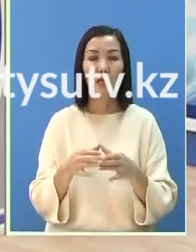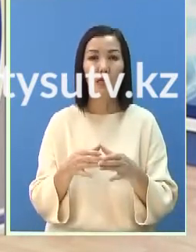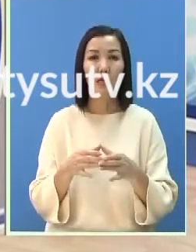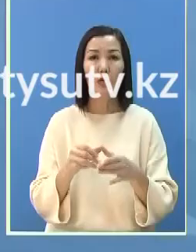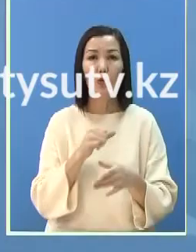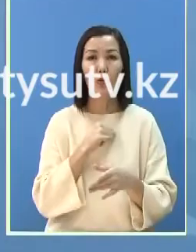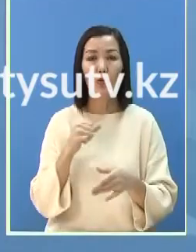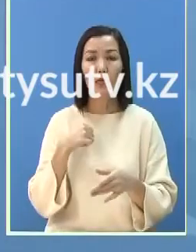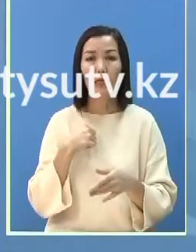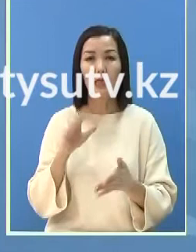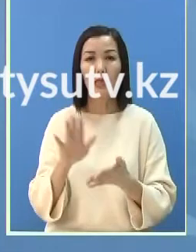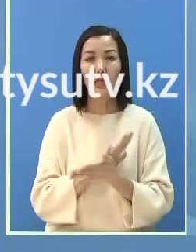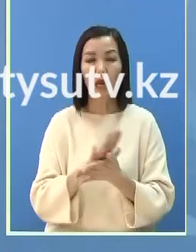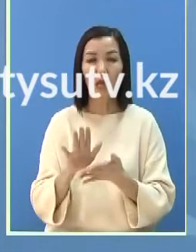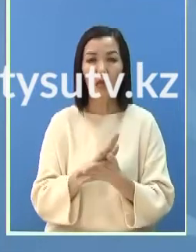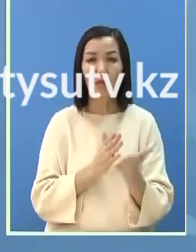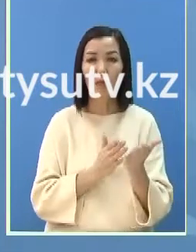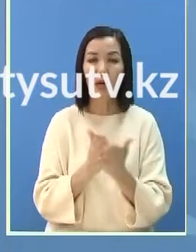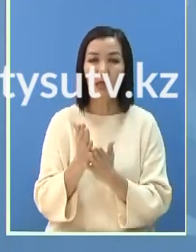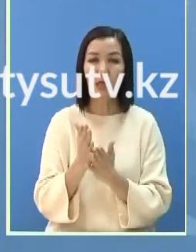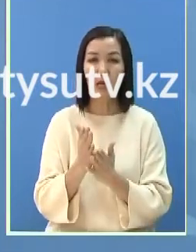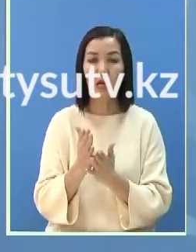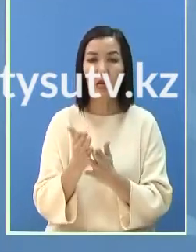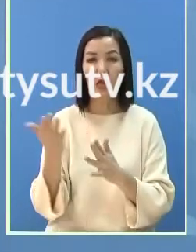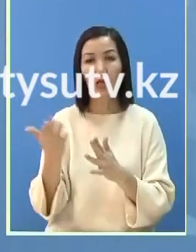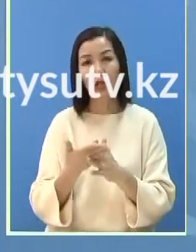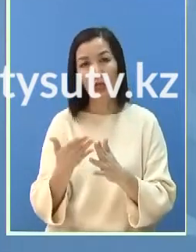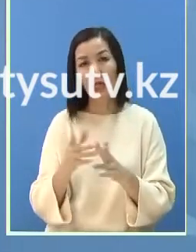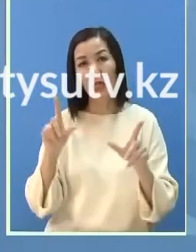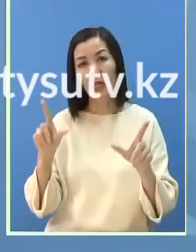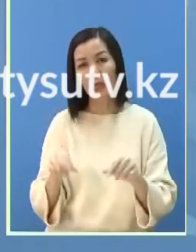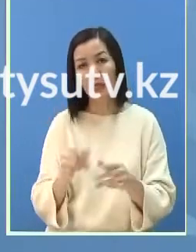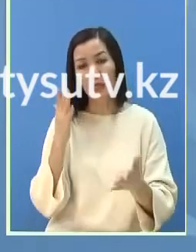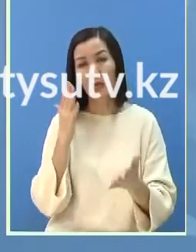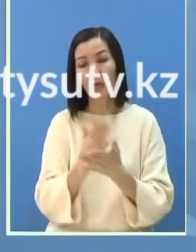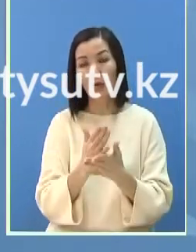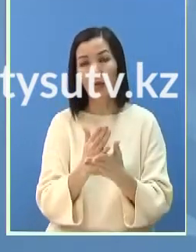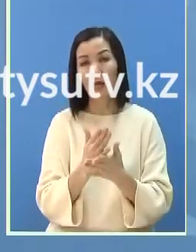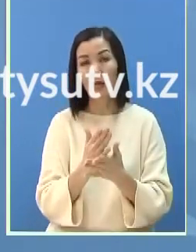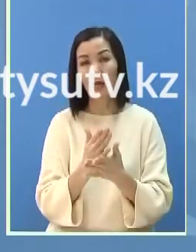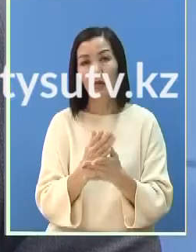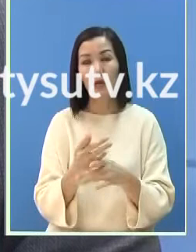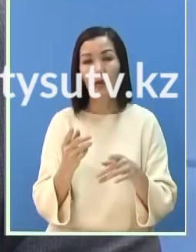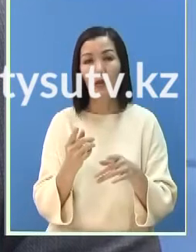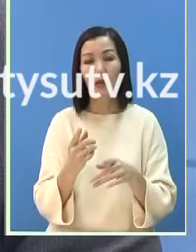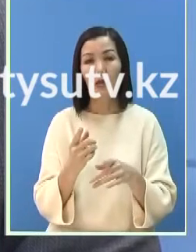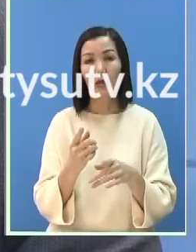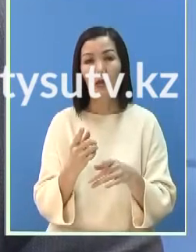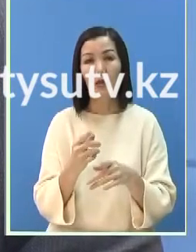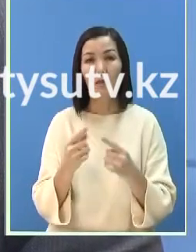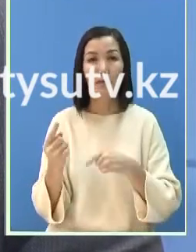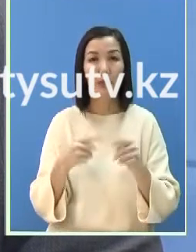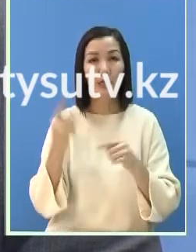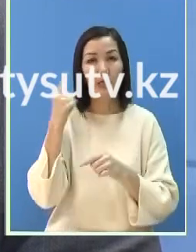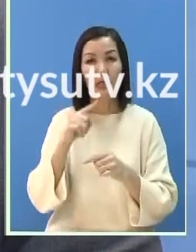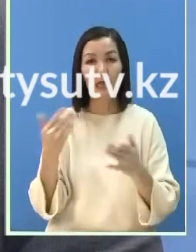әлеуметтік осал топтарға өзінің осы грант бағытында жеңілдіктер қарастырылған болатын. Оларға жаңағы айтып өттім ғой, бірінші бизнес